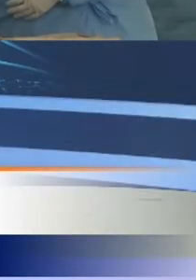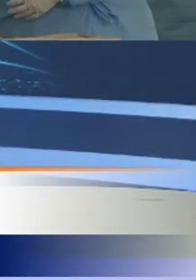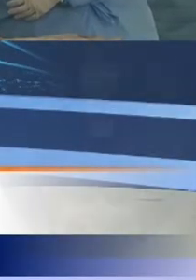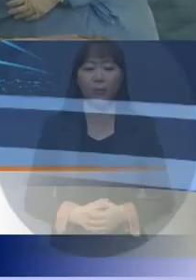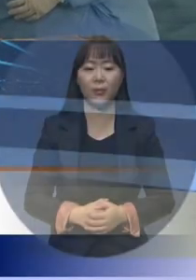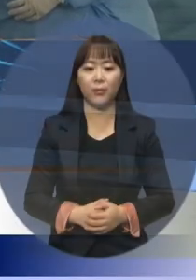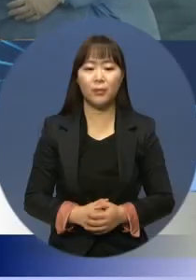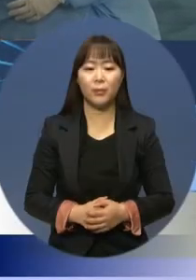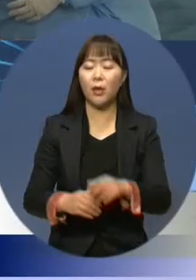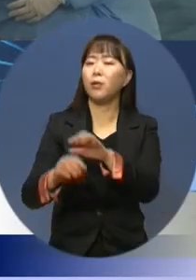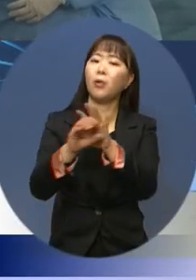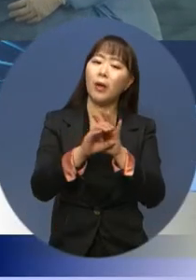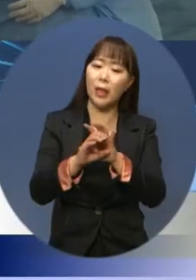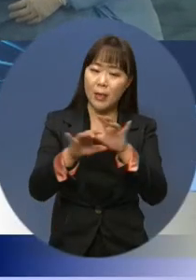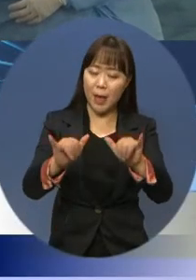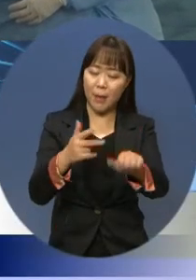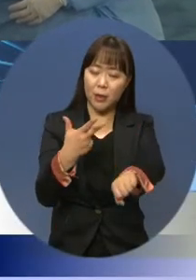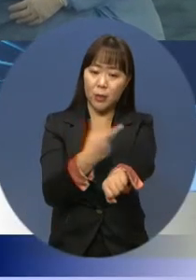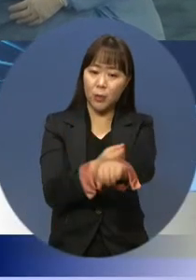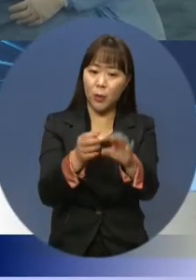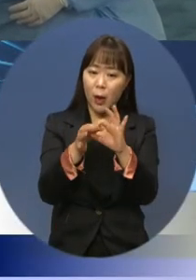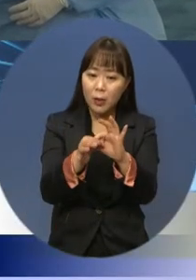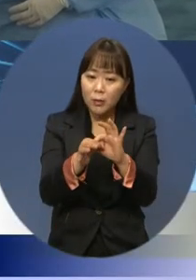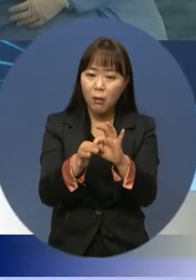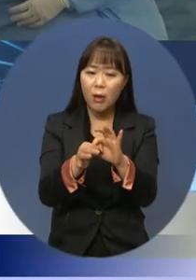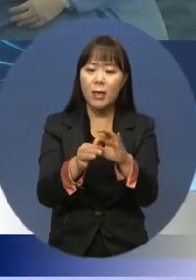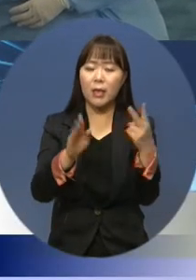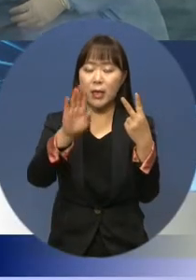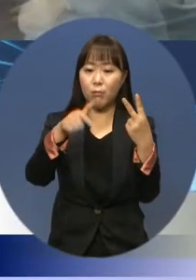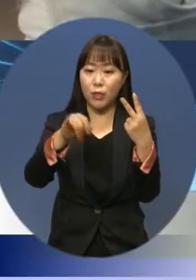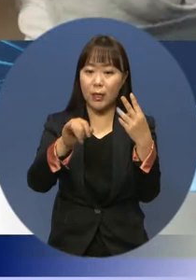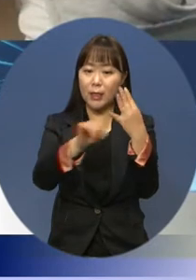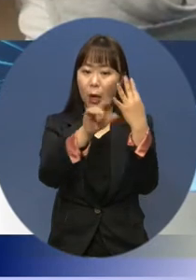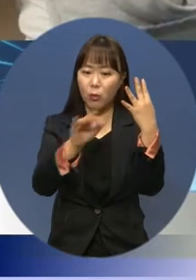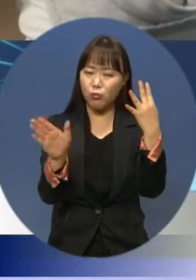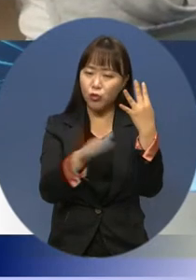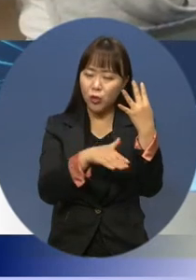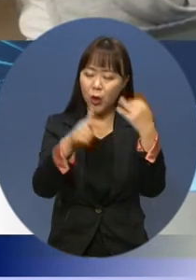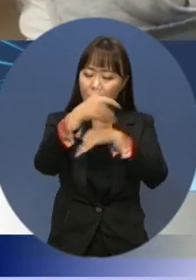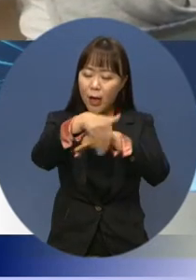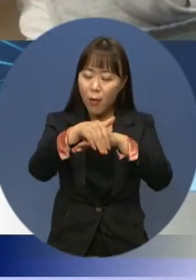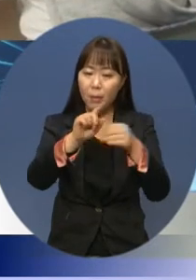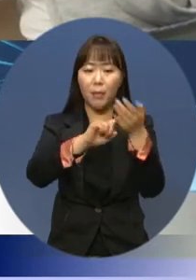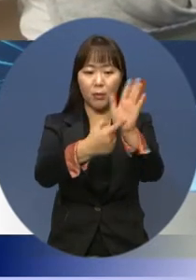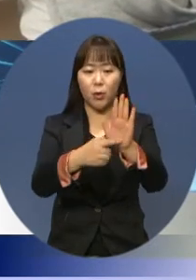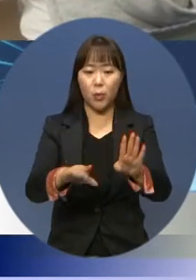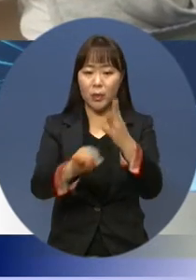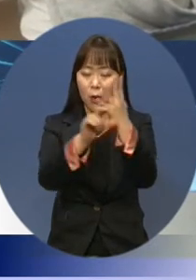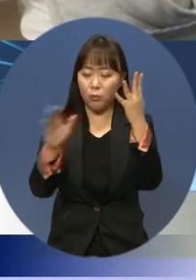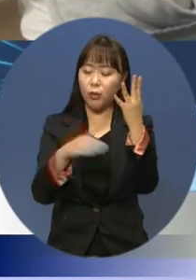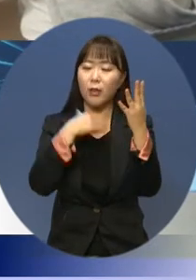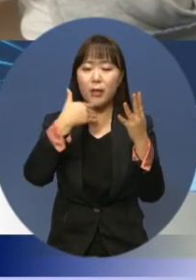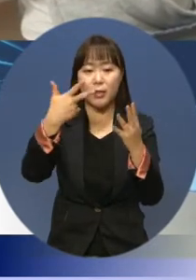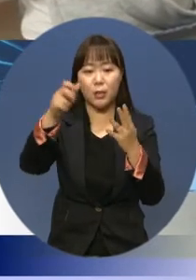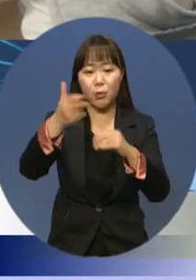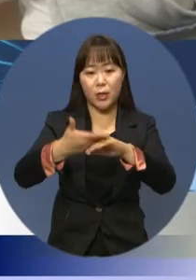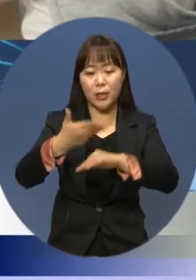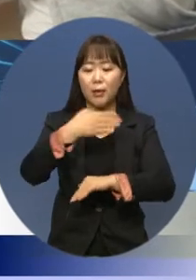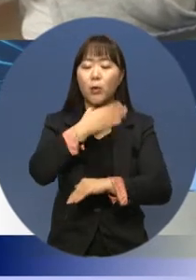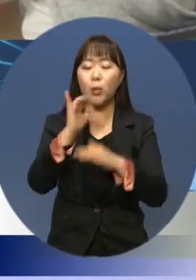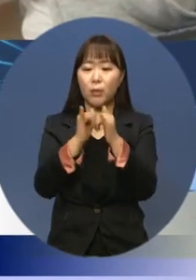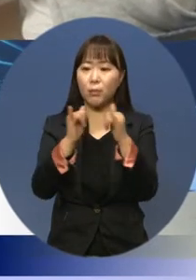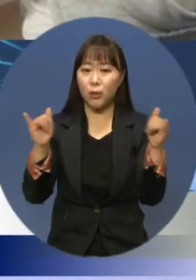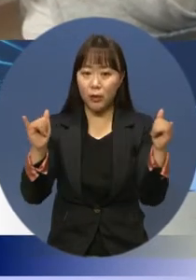코론 알고 이 방 접 종 과 관련해 2분기 접종 계획이 발표되었습니다 오는 4월부터 75세 이상 노인 을